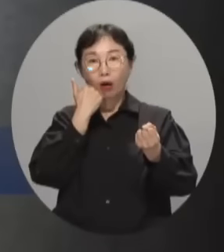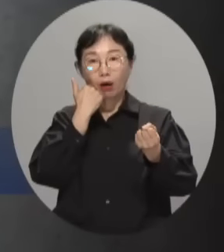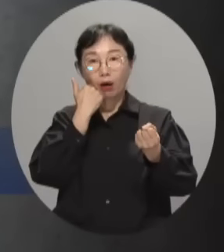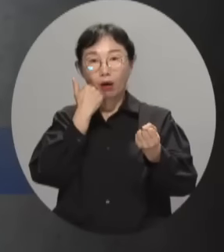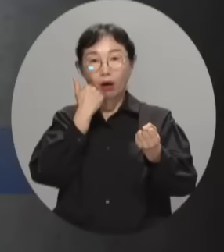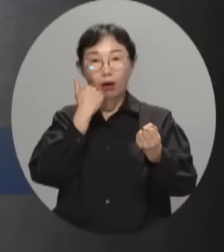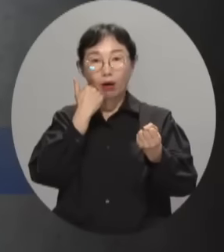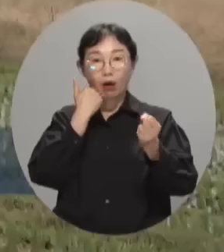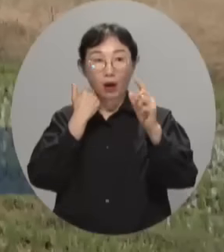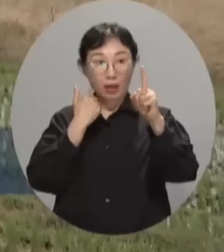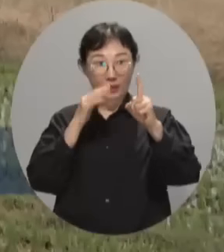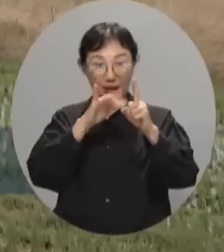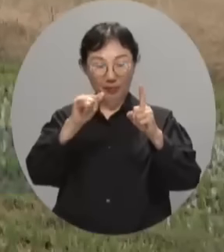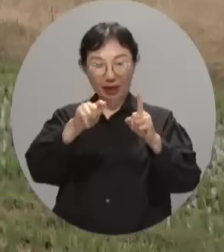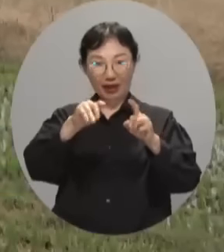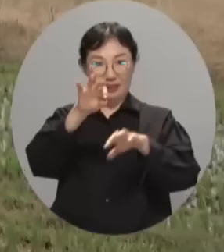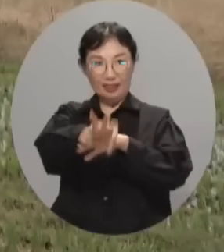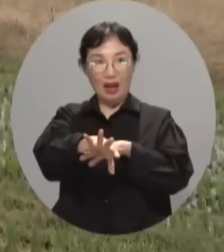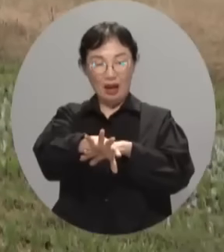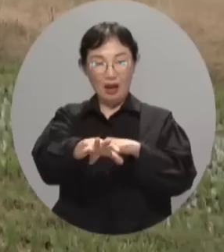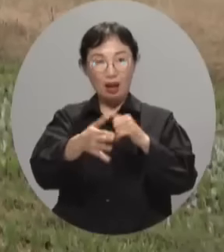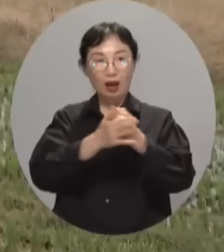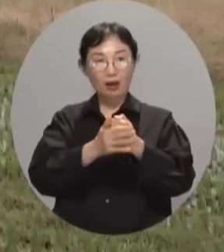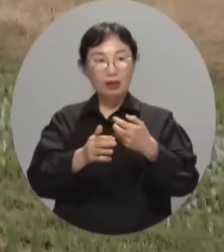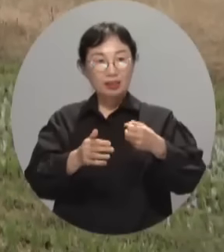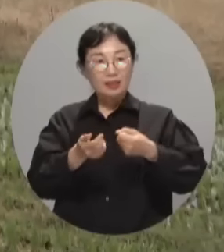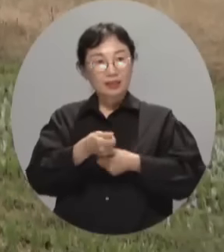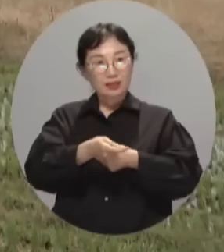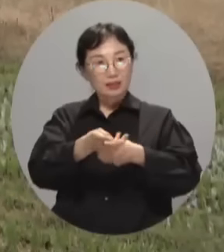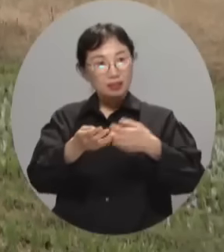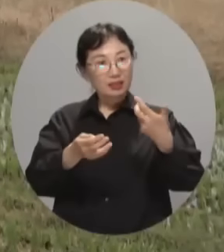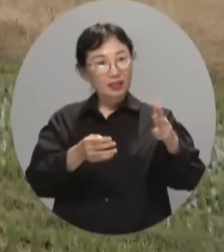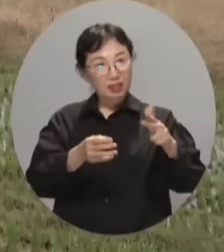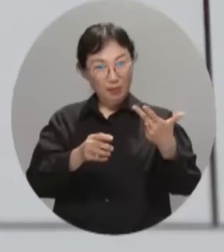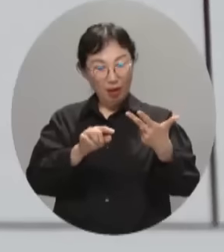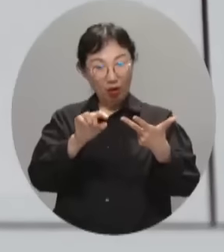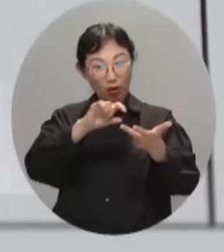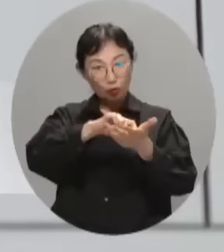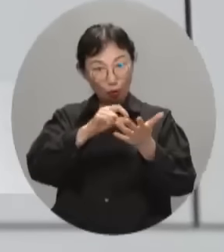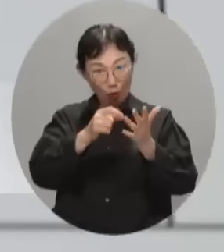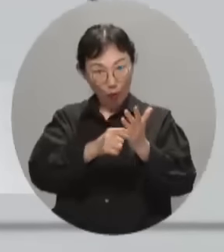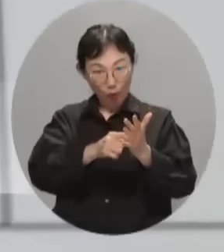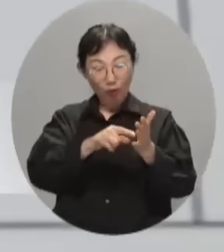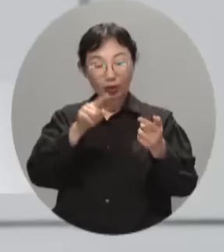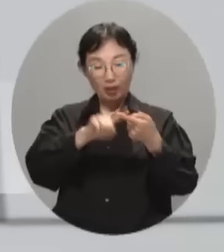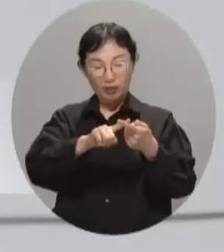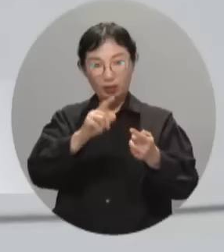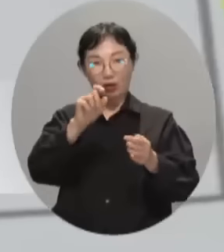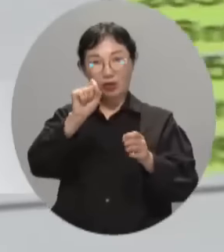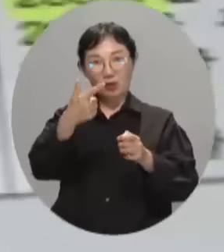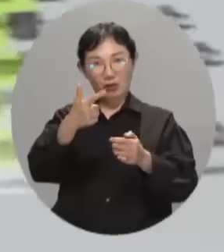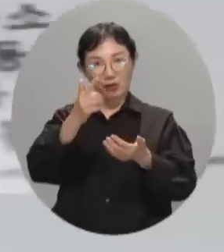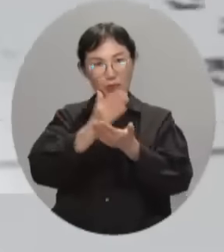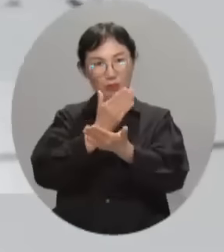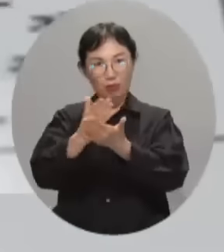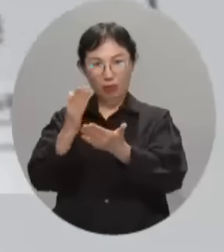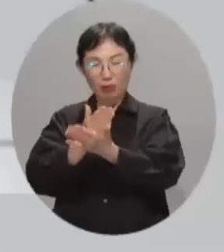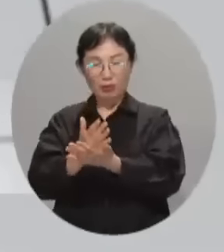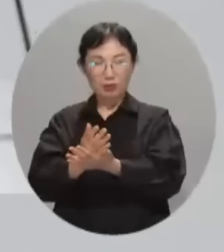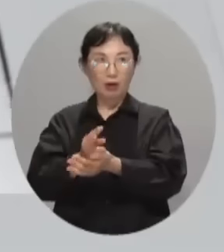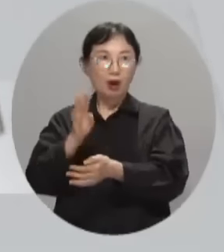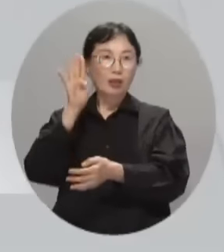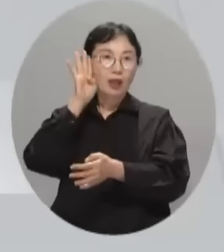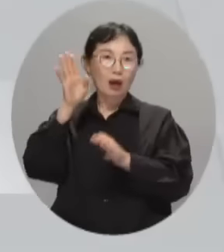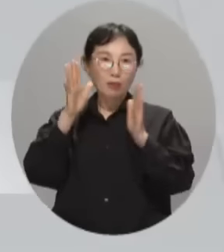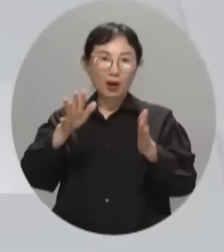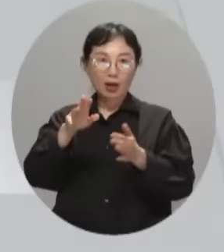사람이 땅을 샀어. 700평가량의 이 토지는 팔리기 직전 16개로 조각났고 불과 나흘 만에